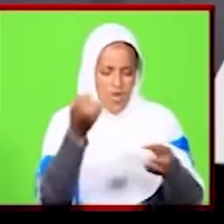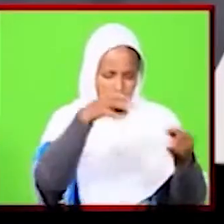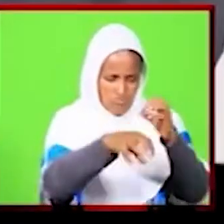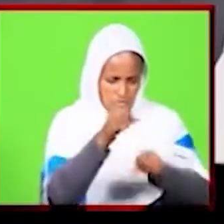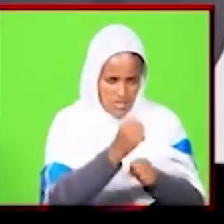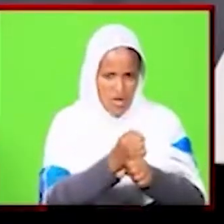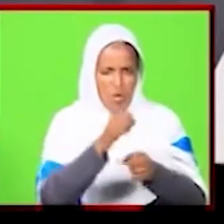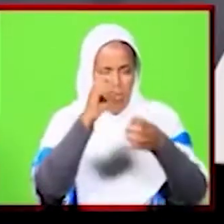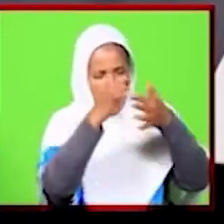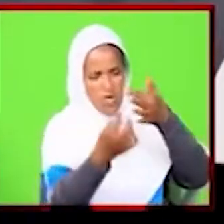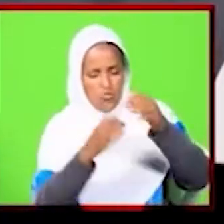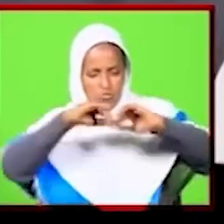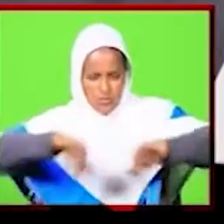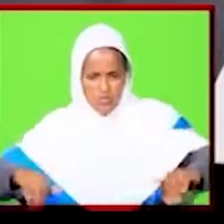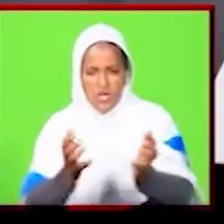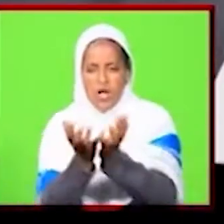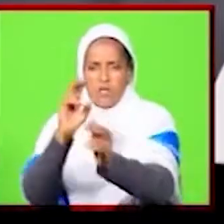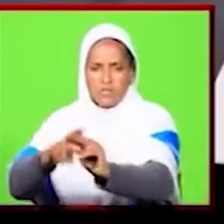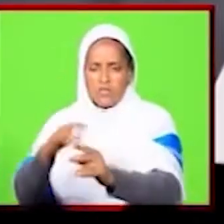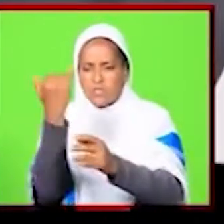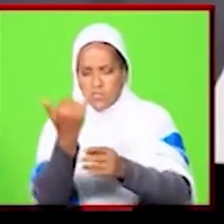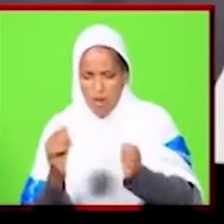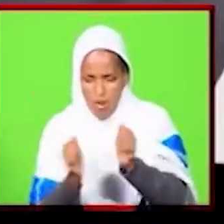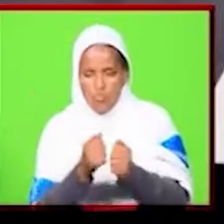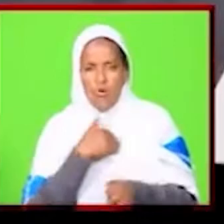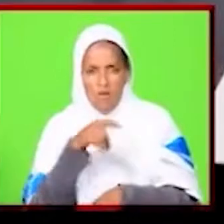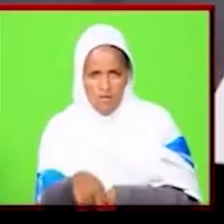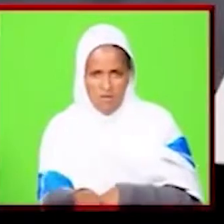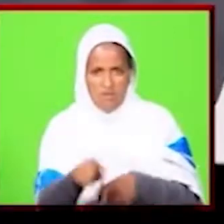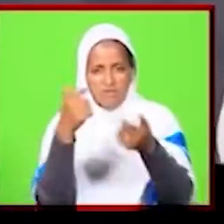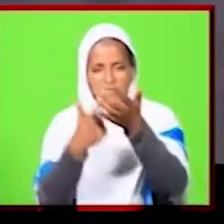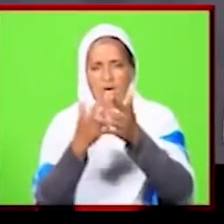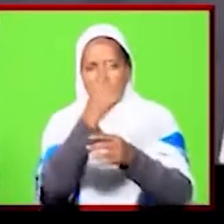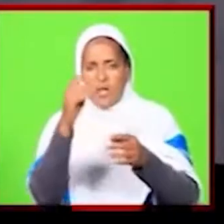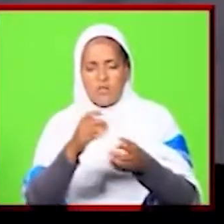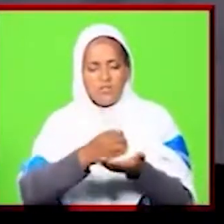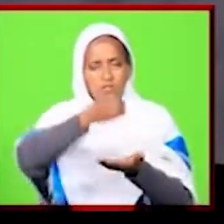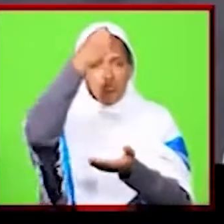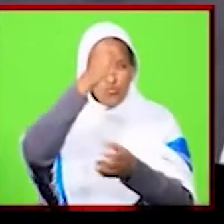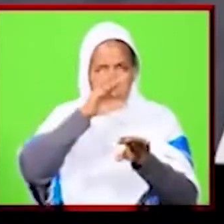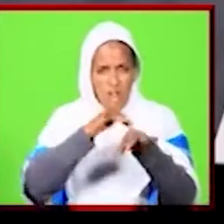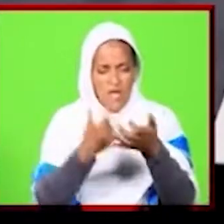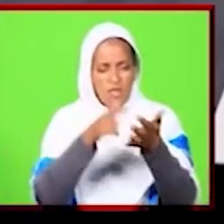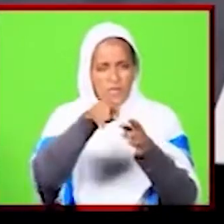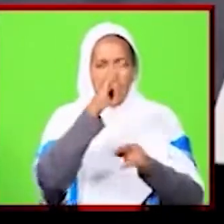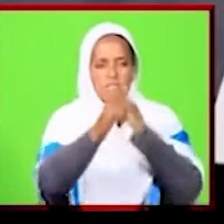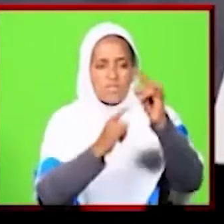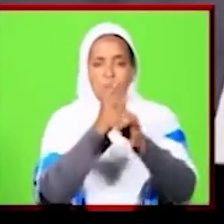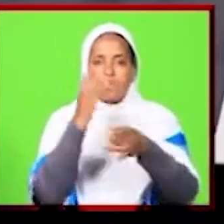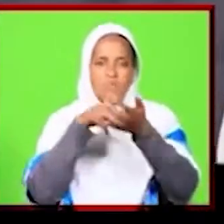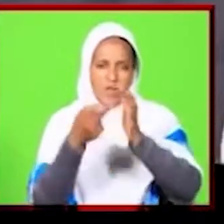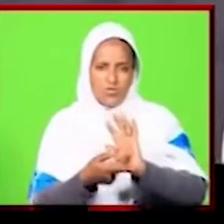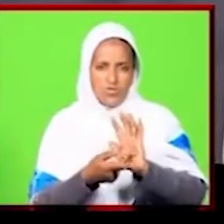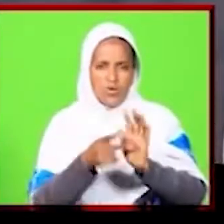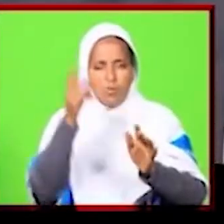ሂደት ከወይኑ ተከል አንስቶ ፍሬው ሲጨመቅ፣ ወይኑ ሲለይና በቃ ሲቀመጥ የሚያሳዩ ስዕሎች ሁሉ ተገኝተዋል። አንዳንድ ጠርሙሶችም